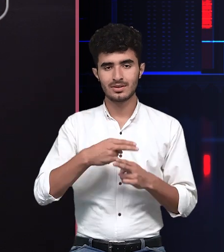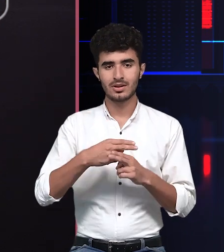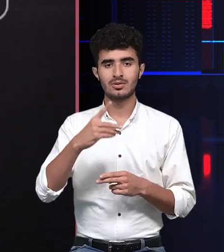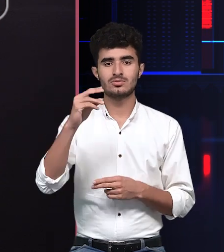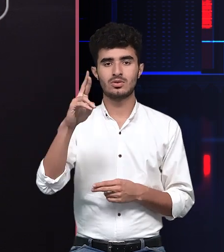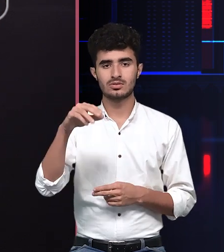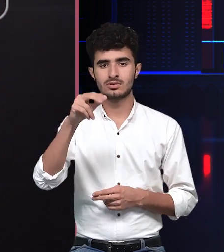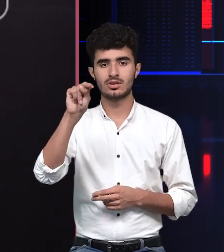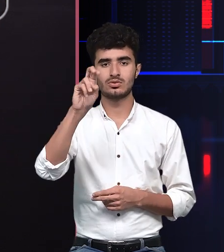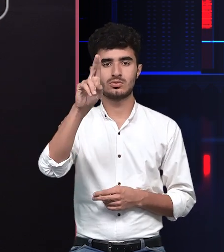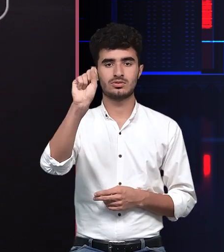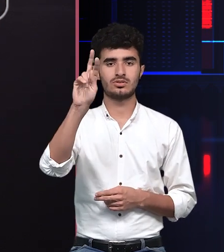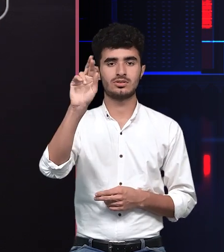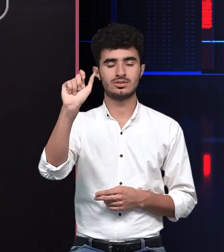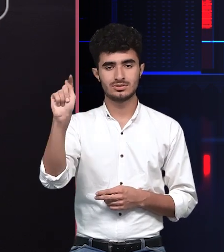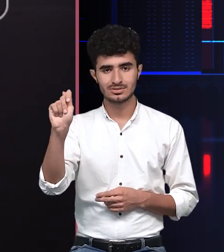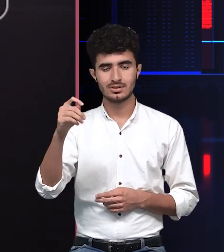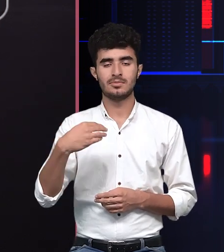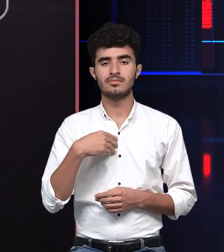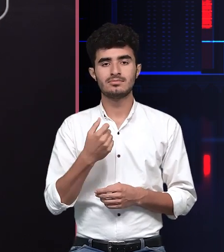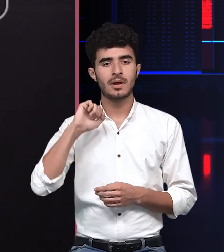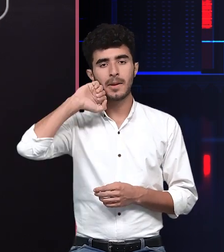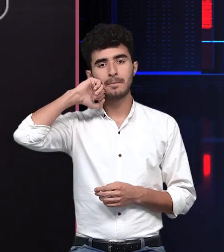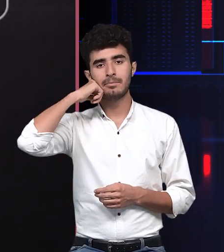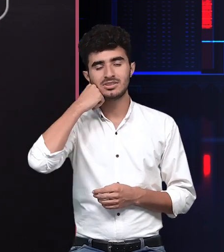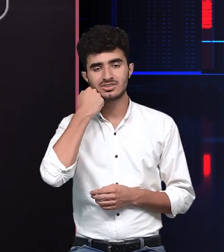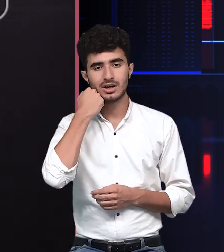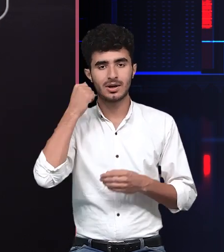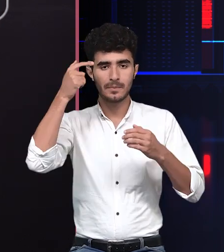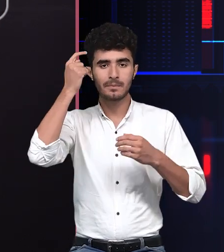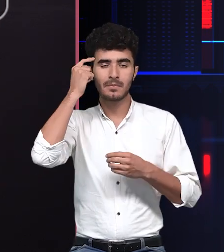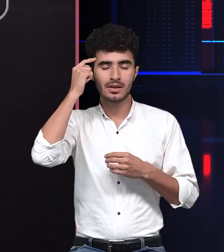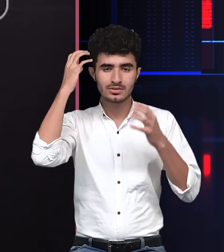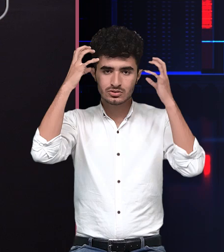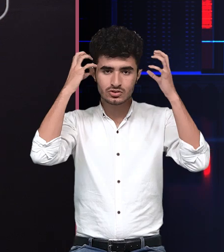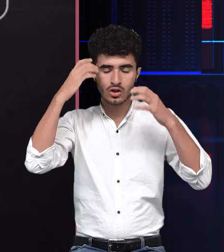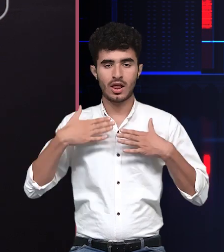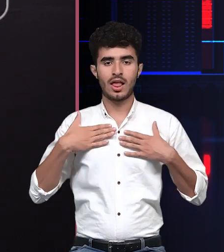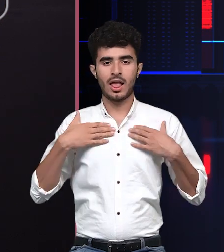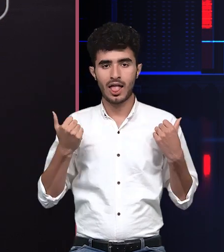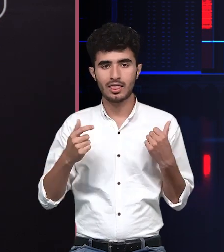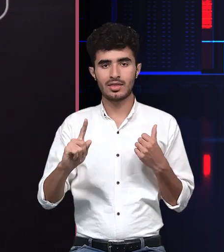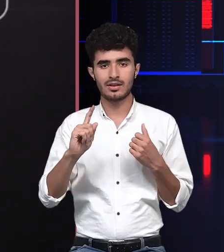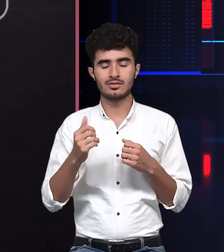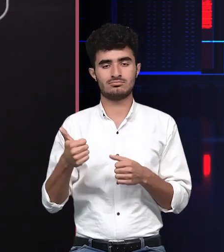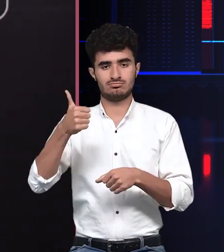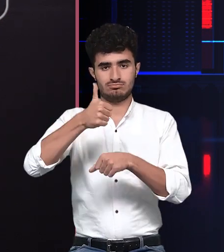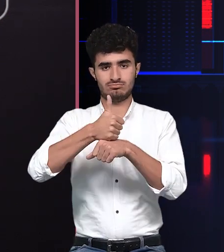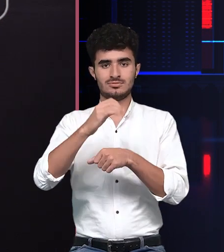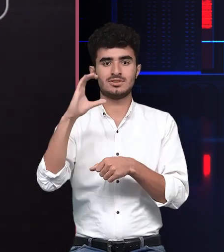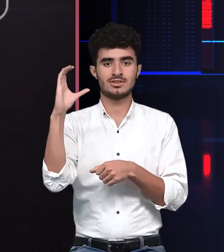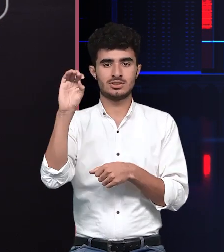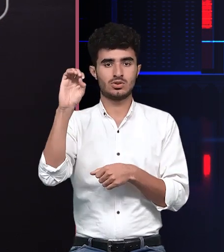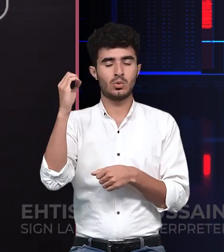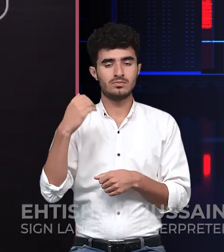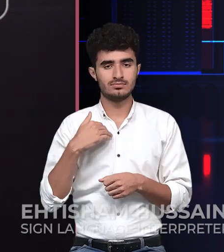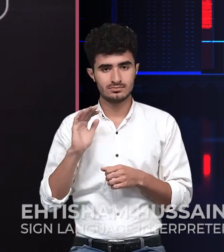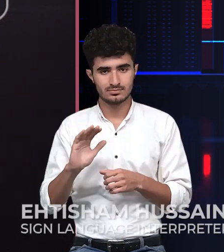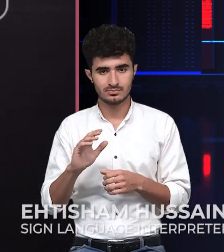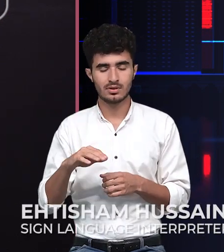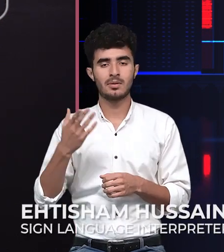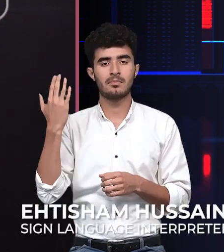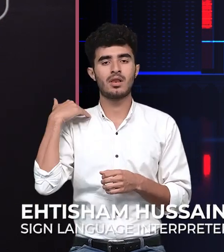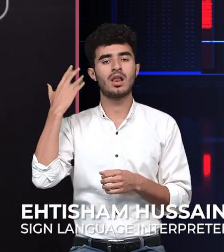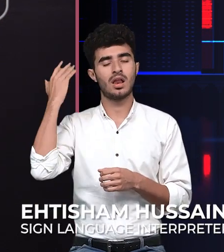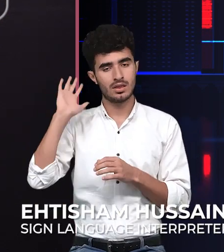डॉक्टर नुसरत हबीब राना, मैं पंजाब इंस्टीट्यूट ऑफ मेंटल हेल्थ की चीफ कंसल्टेंट साइकाइट्रिस्ट थी। अब मैं रिटायर हो गई हूँ और